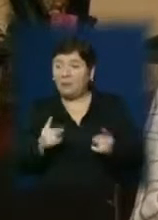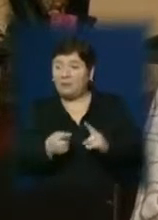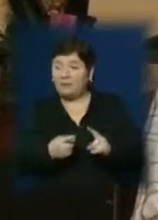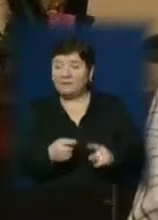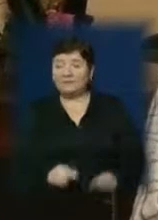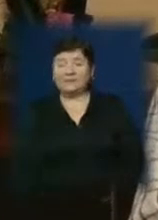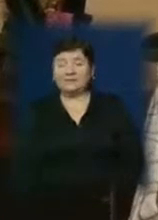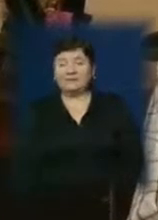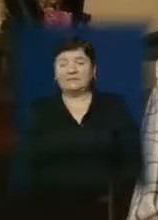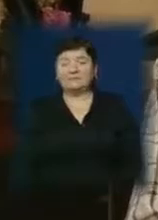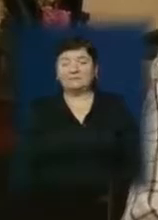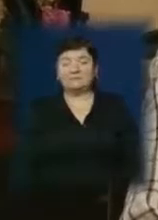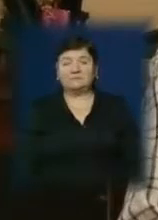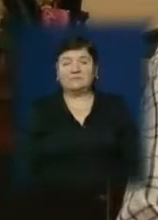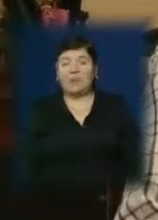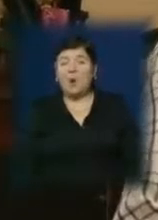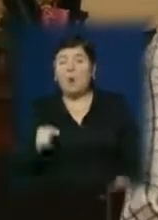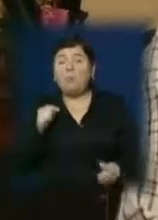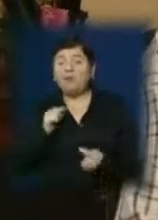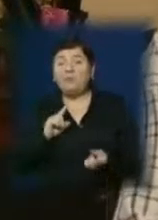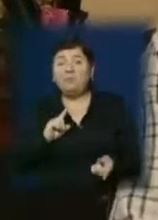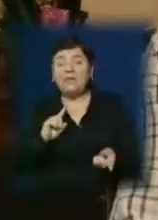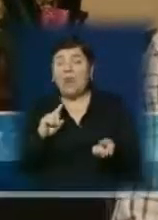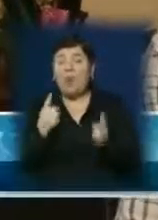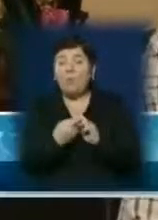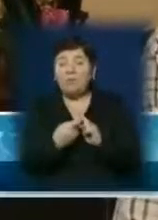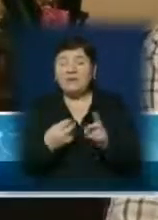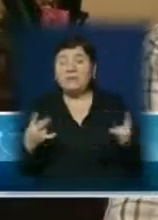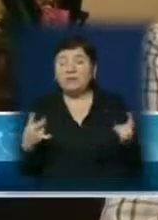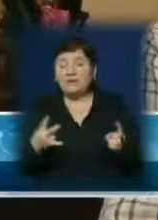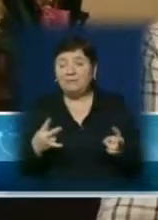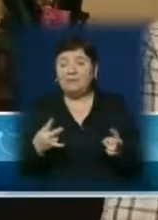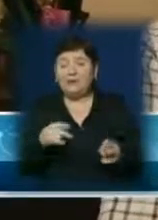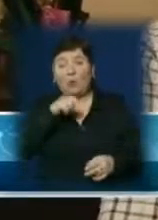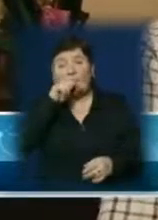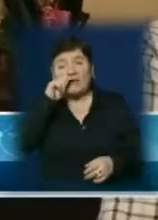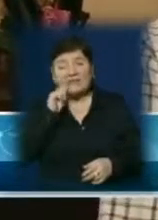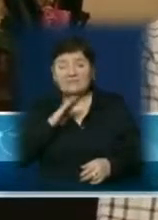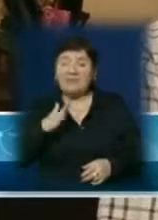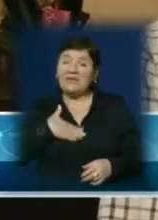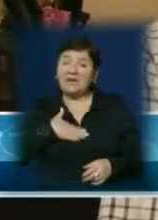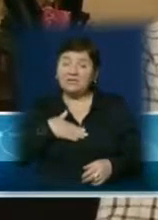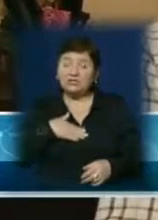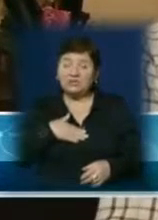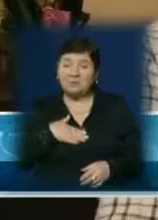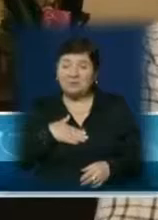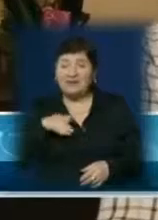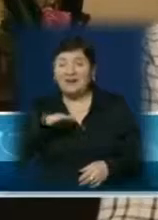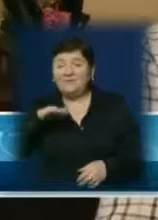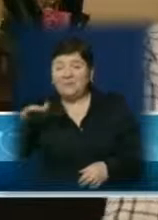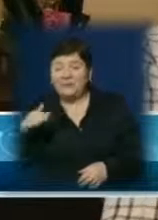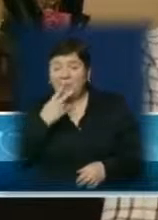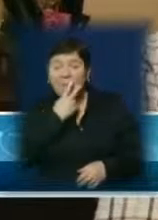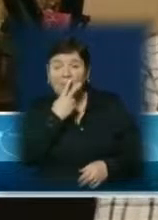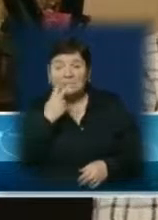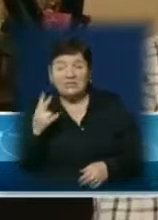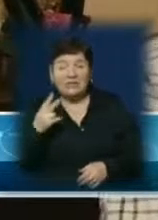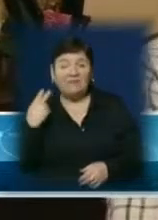Я не дуже багато подорожую. Не тому, що я не хочу, а із-за